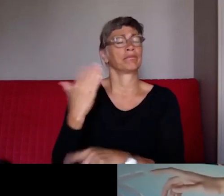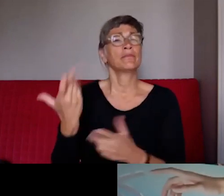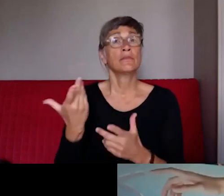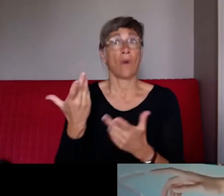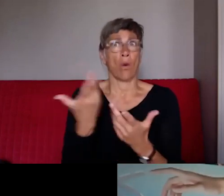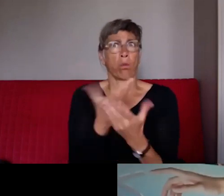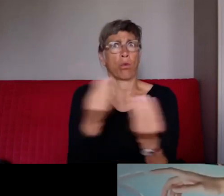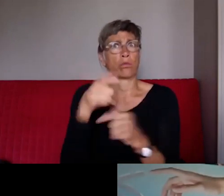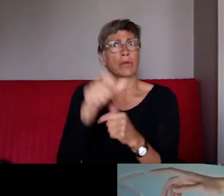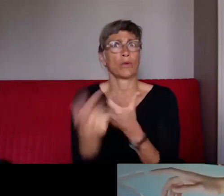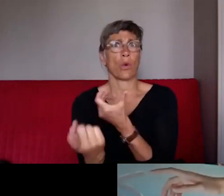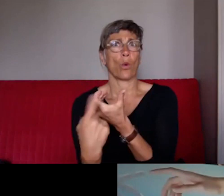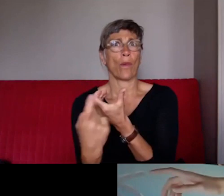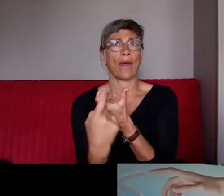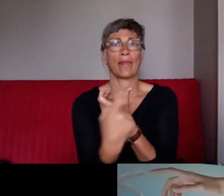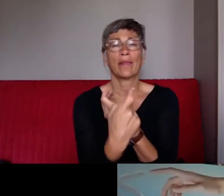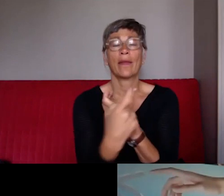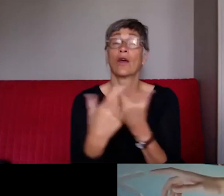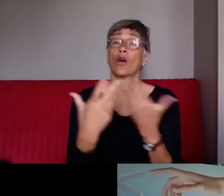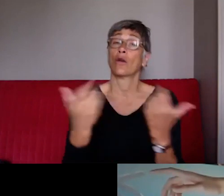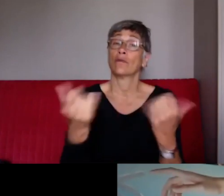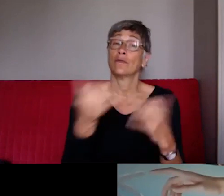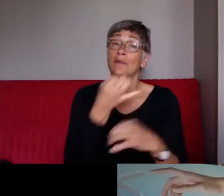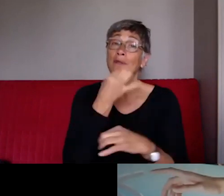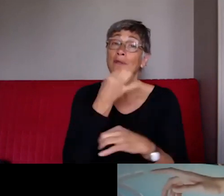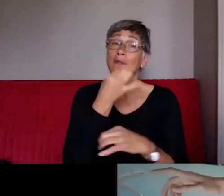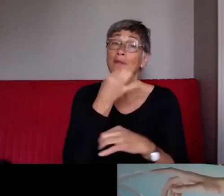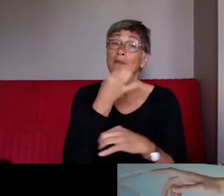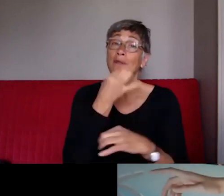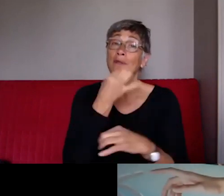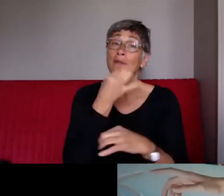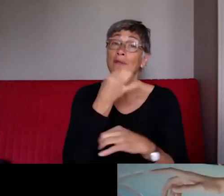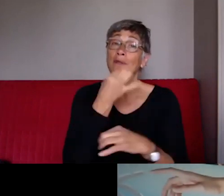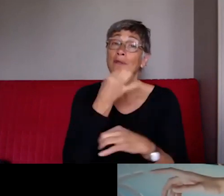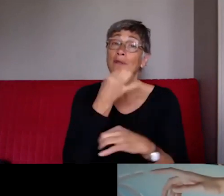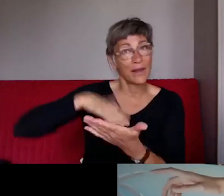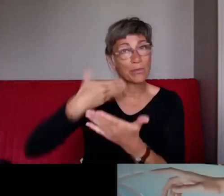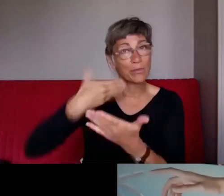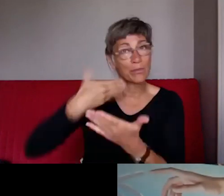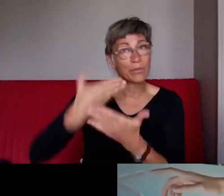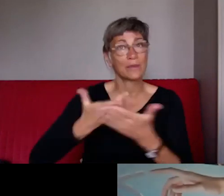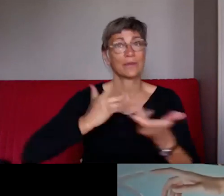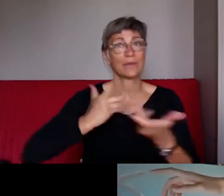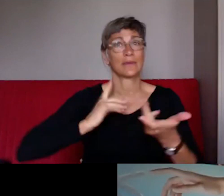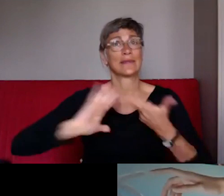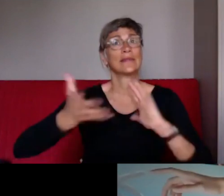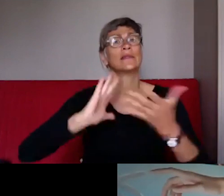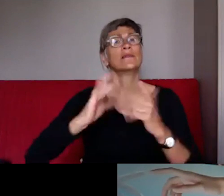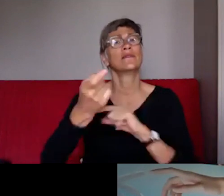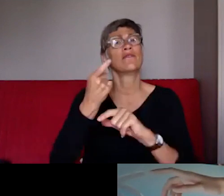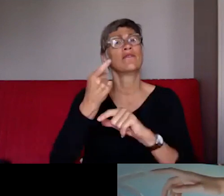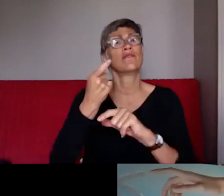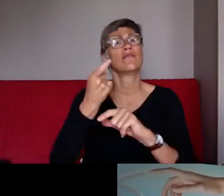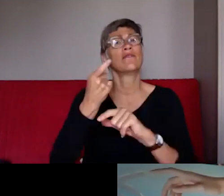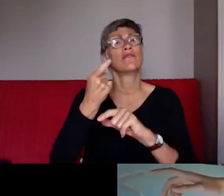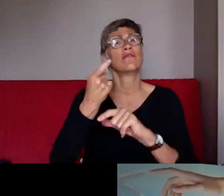ligne. Je voulais surtout remercier nos traducteurs en langue des signes du cabinet SILS, qui sont